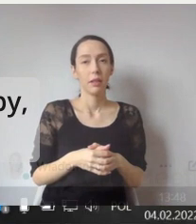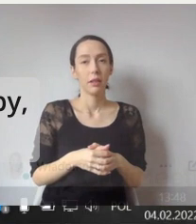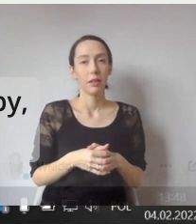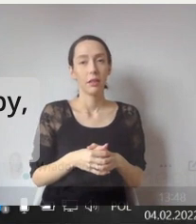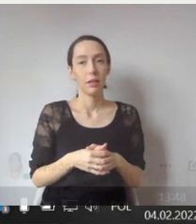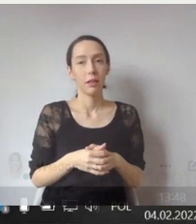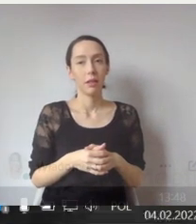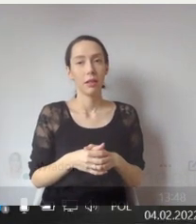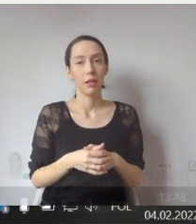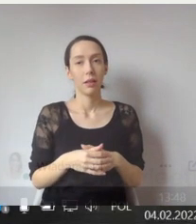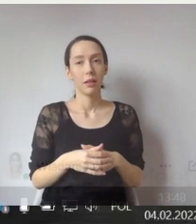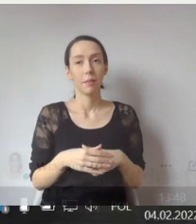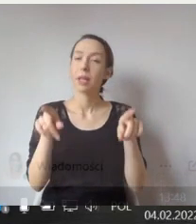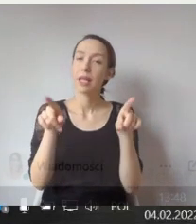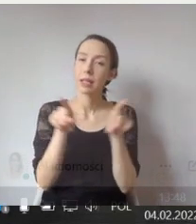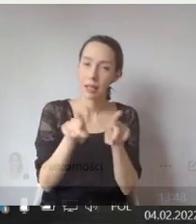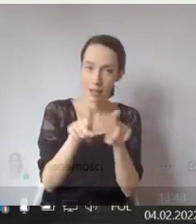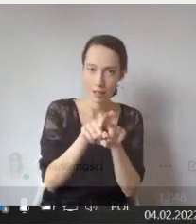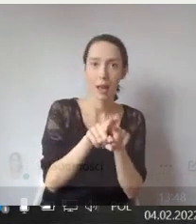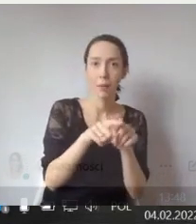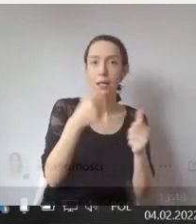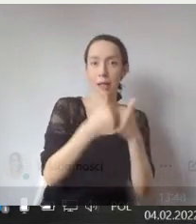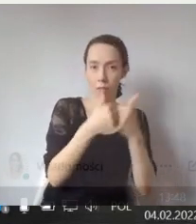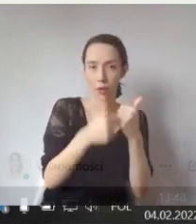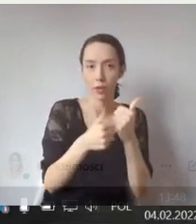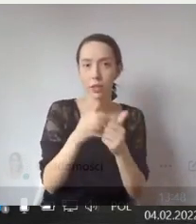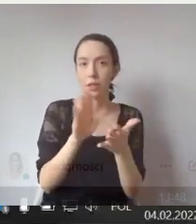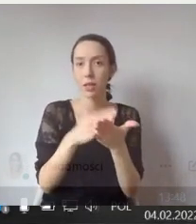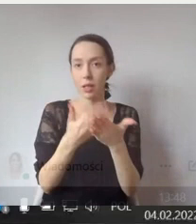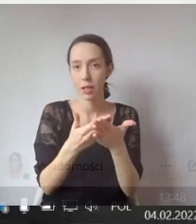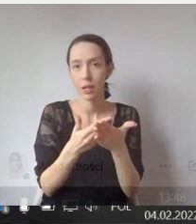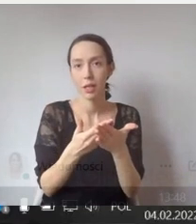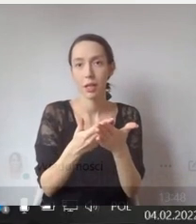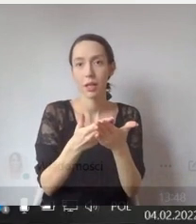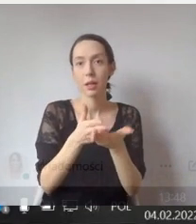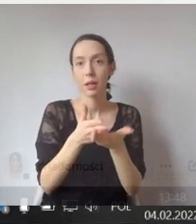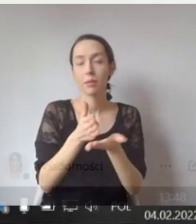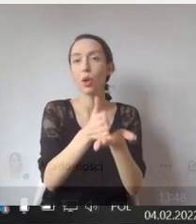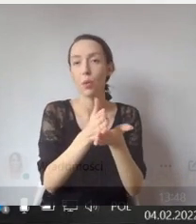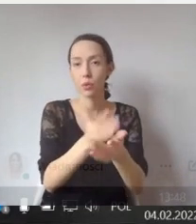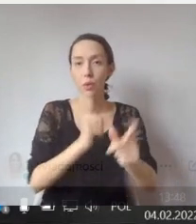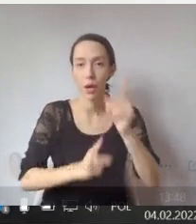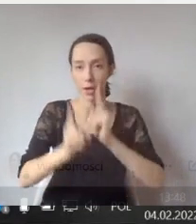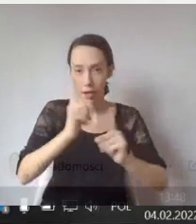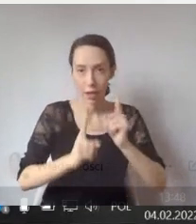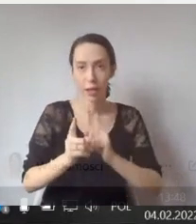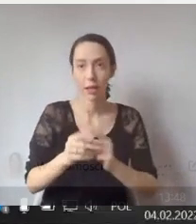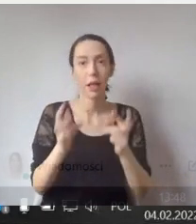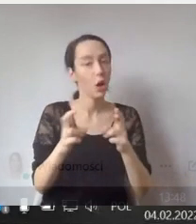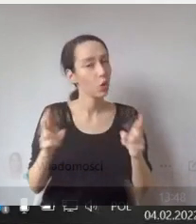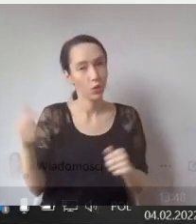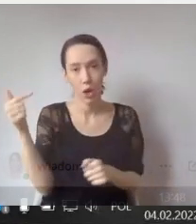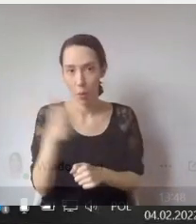samej nazwie, na przykład specjalista do spraw obsługi klienta, różne osoby mogą wykonywać zupełnie różne